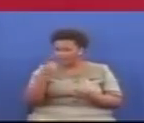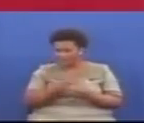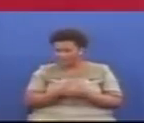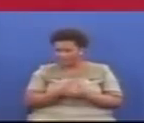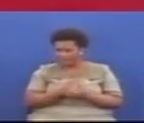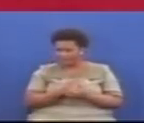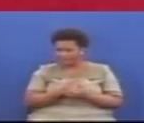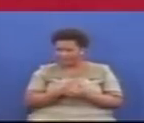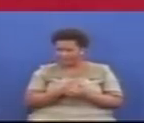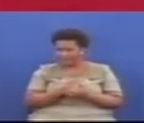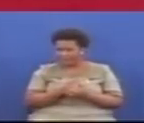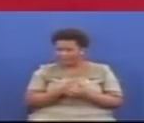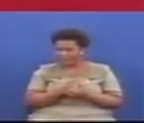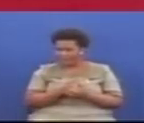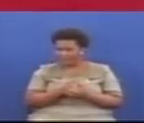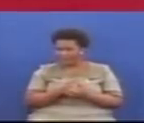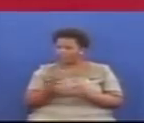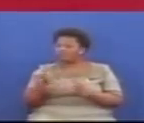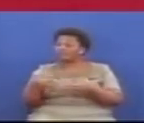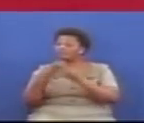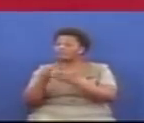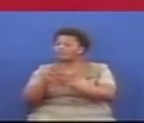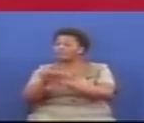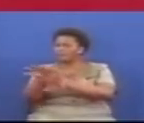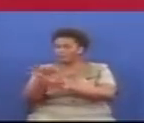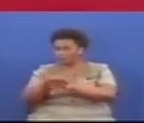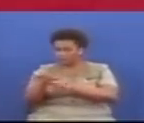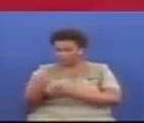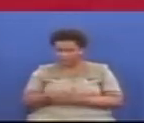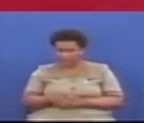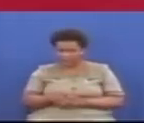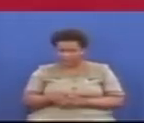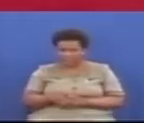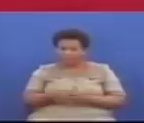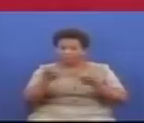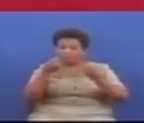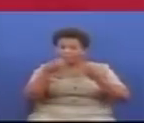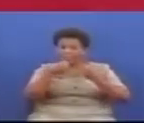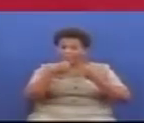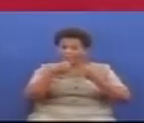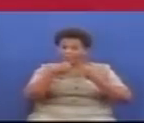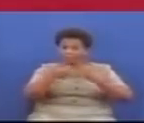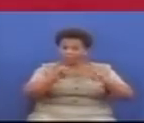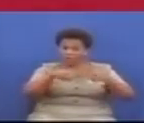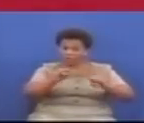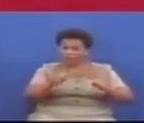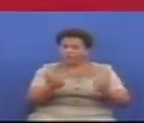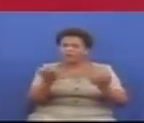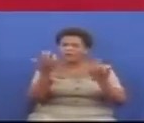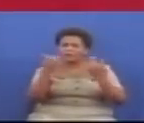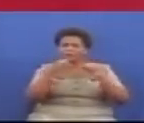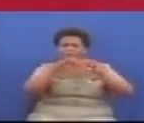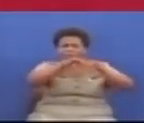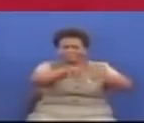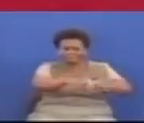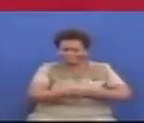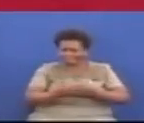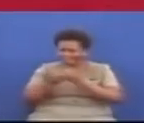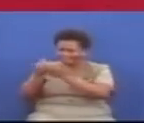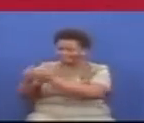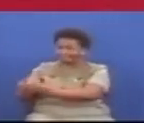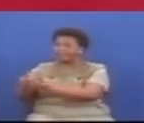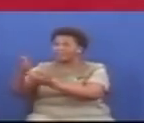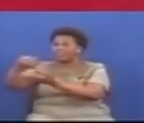kuna aina ya makosa ambayo pikipiki zikamatwe na kuwekwa katika vituo vya polisi kuanzia sasa. Na tumeshatoa haraka huo